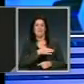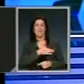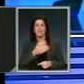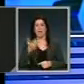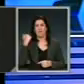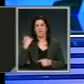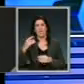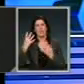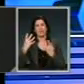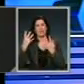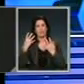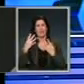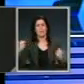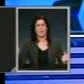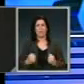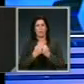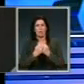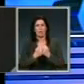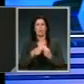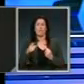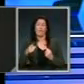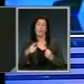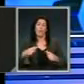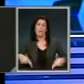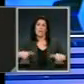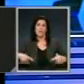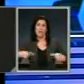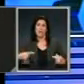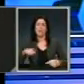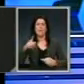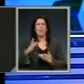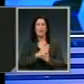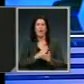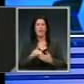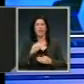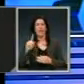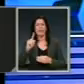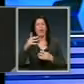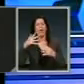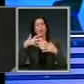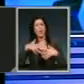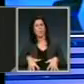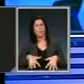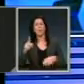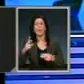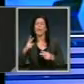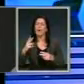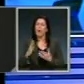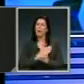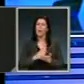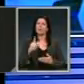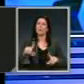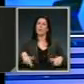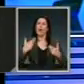הוא מרותק לכיסא גלגלים. כבר מהרגע הראשון הוא החליט לא לשקוע בייאוש ולחיות חיים רגילים לגמרי, שווים.